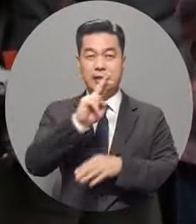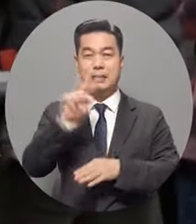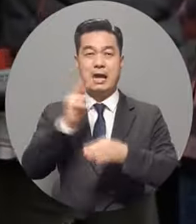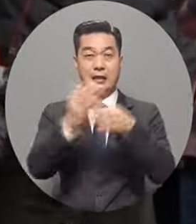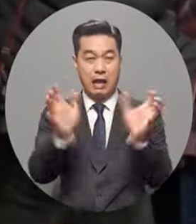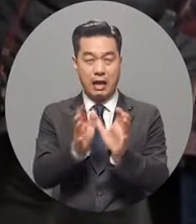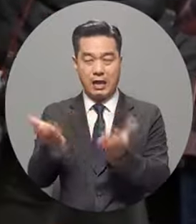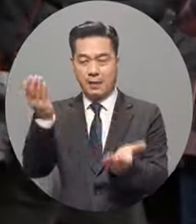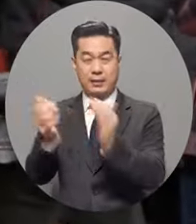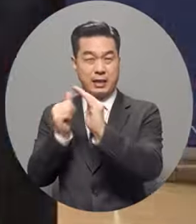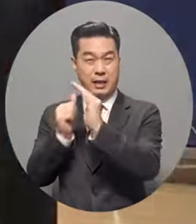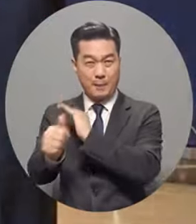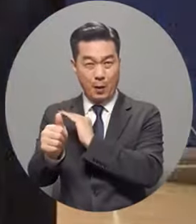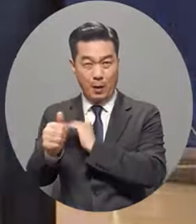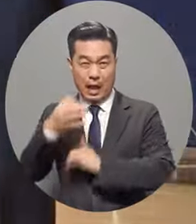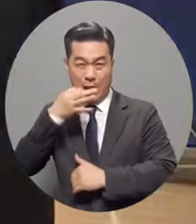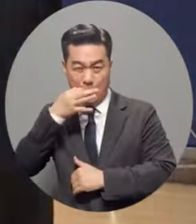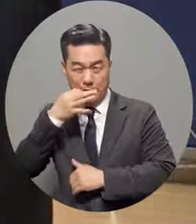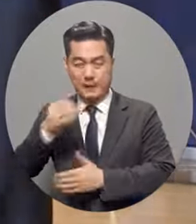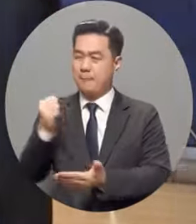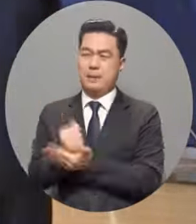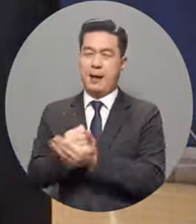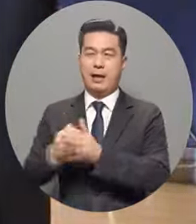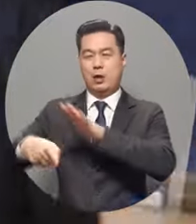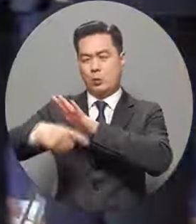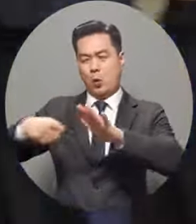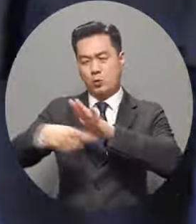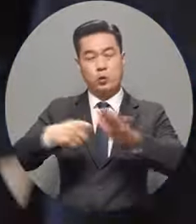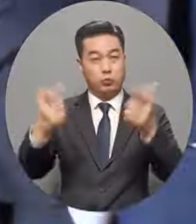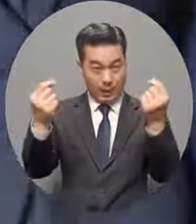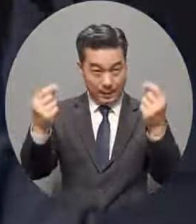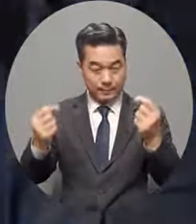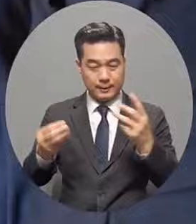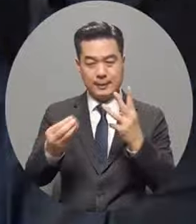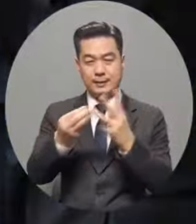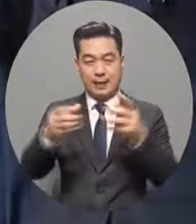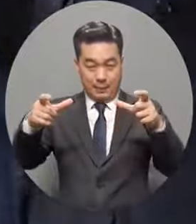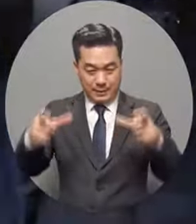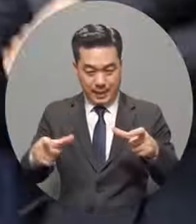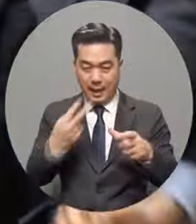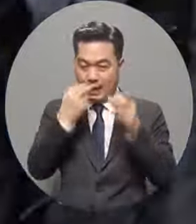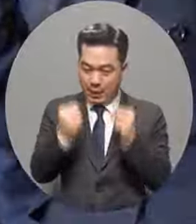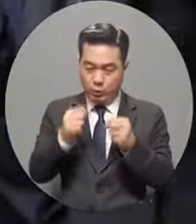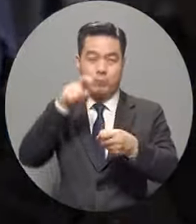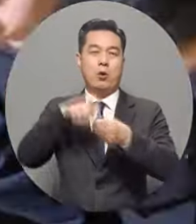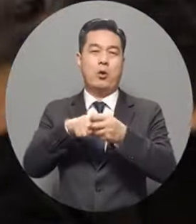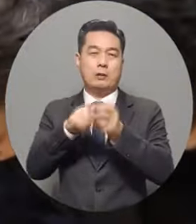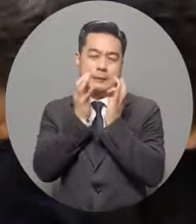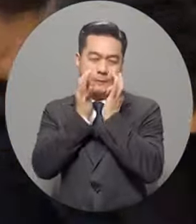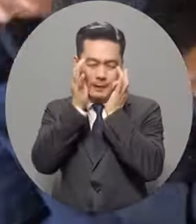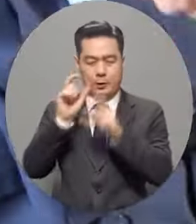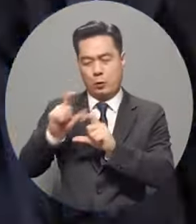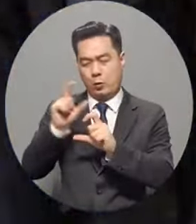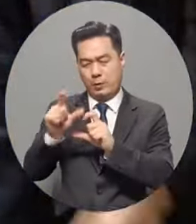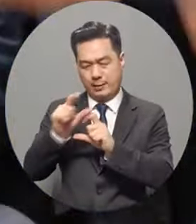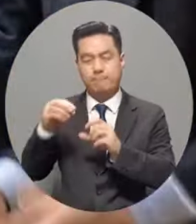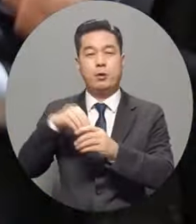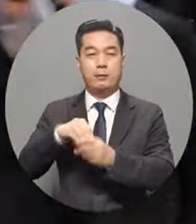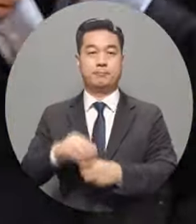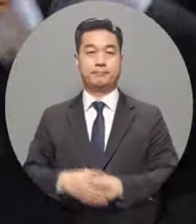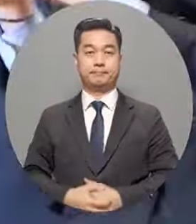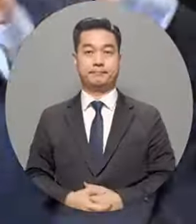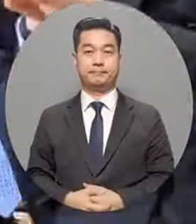건 도둑질이라는 비난까지 나왔는데 제3지대 생존을 위한 고민이 담겨 있습니다. MBC 뉴스 신준명입니다.